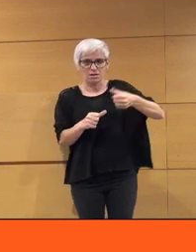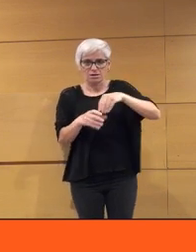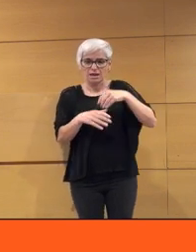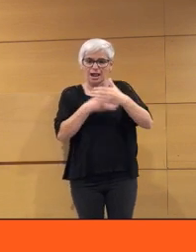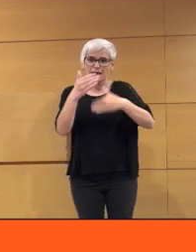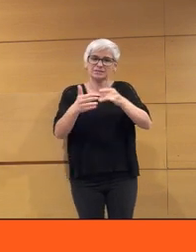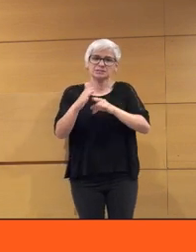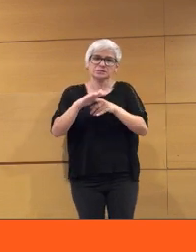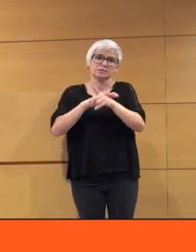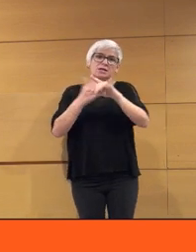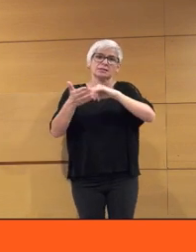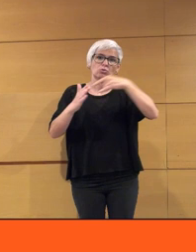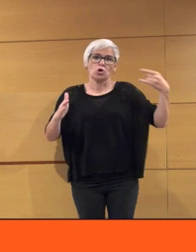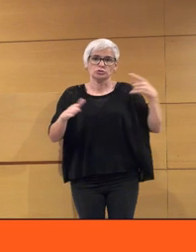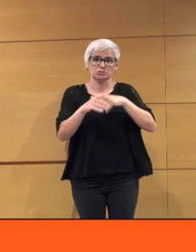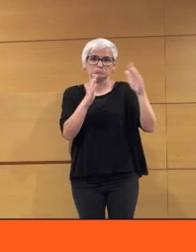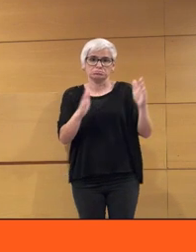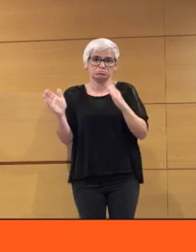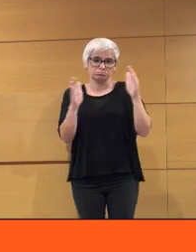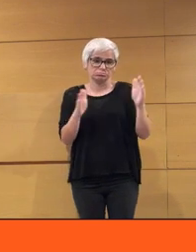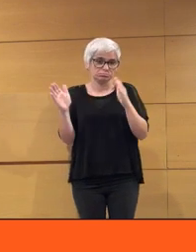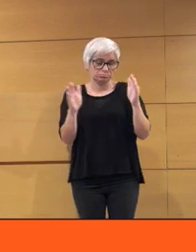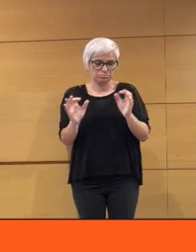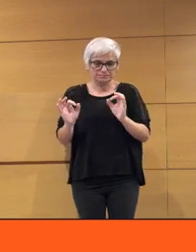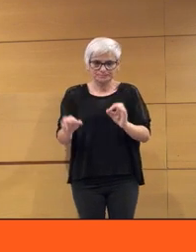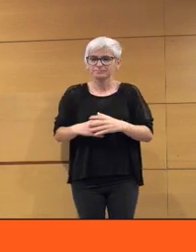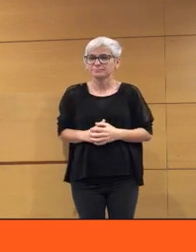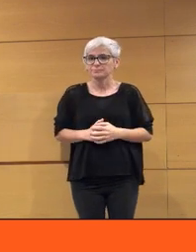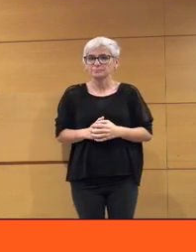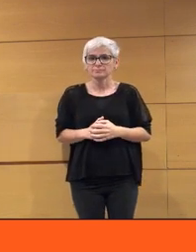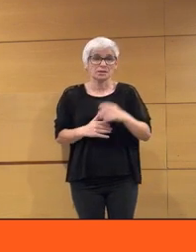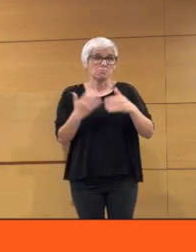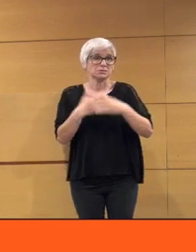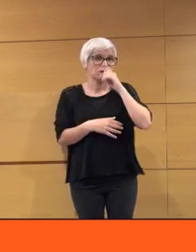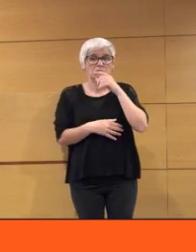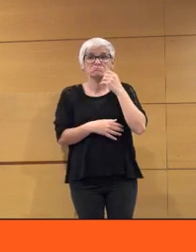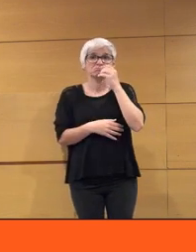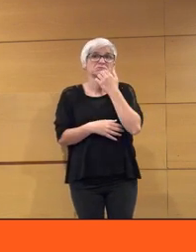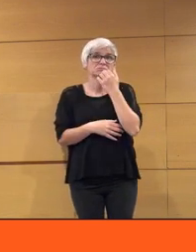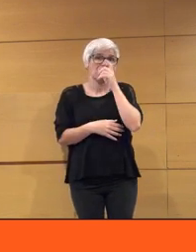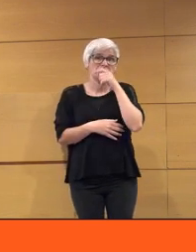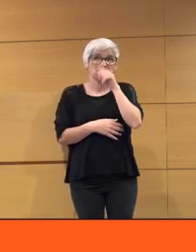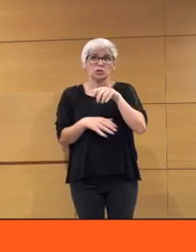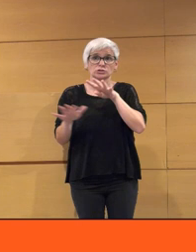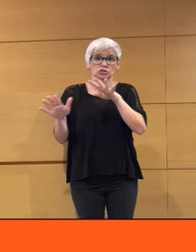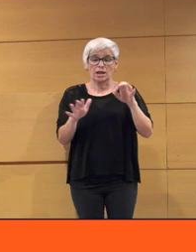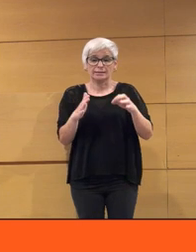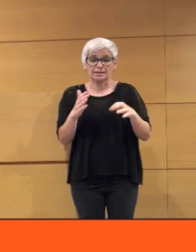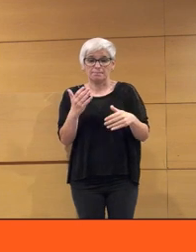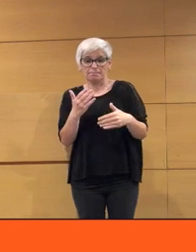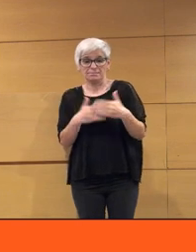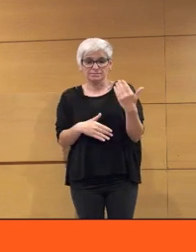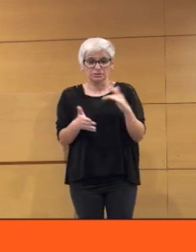l'avenç tecnològic que hi ha hagut al llarg dels temps. Els primers anys, no?, a finals dels anys 90, va ser quan vam tenir accés als